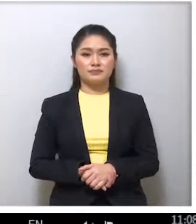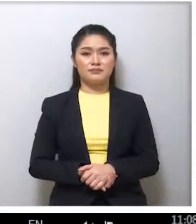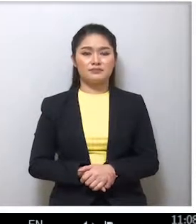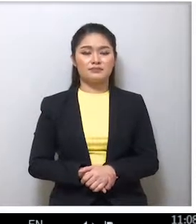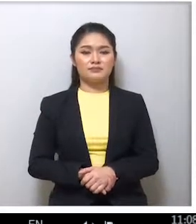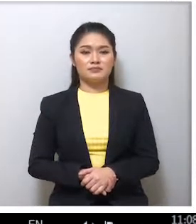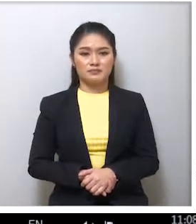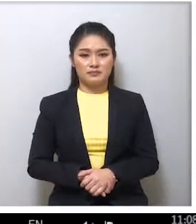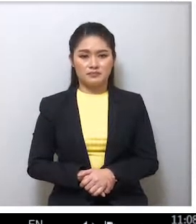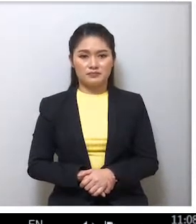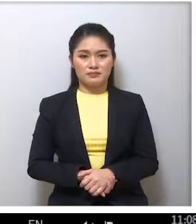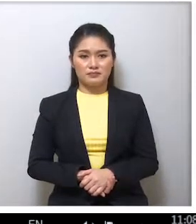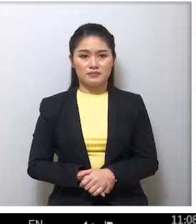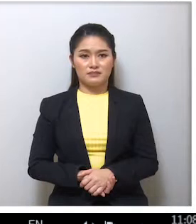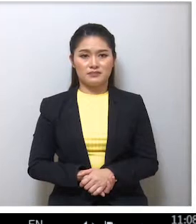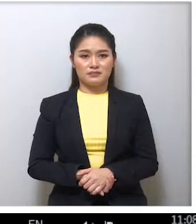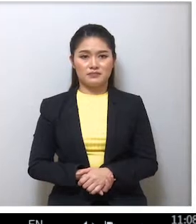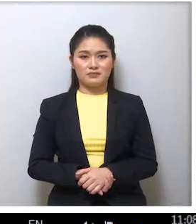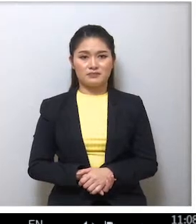สเกลเฟรมไซส์โอเค